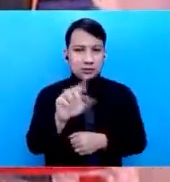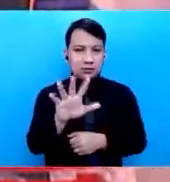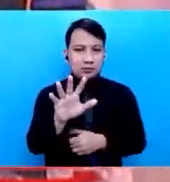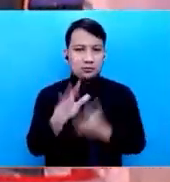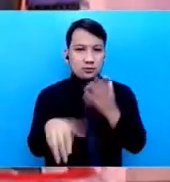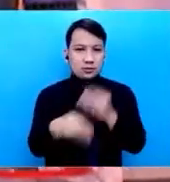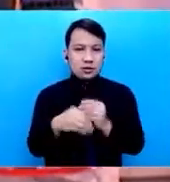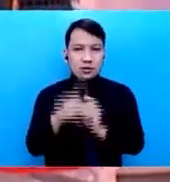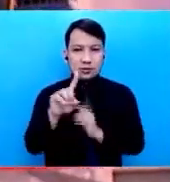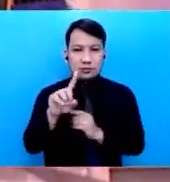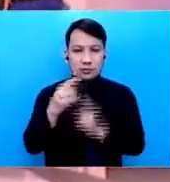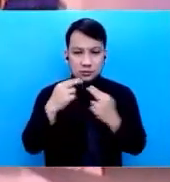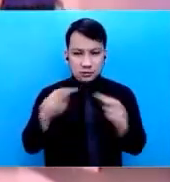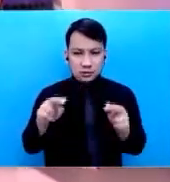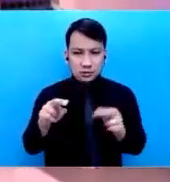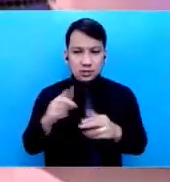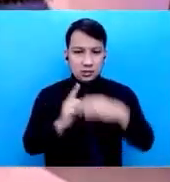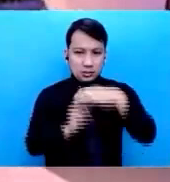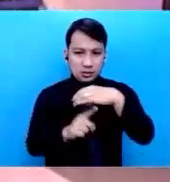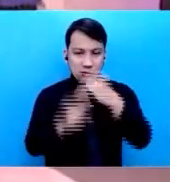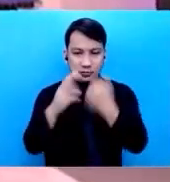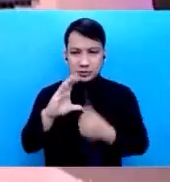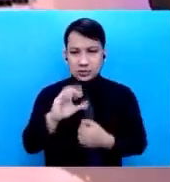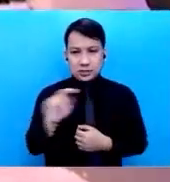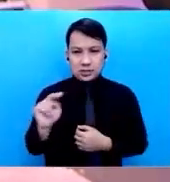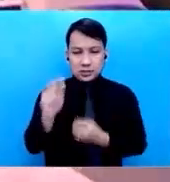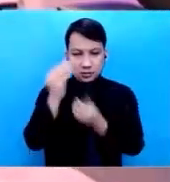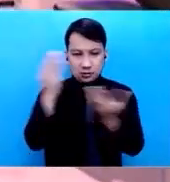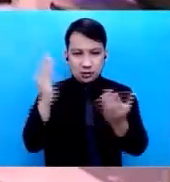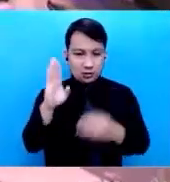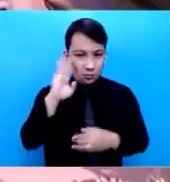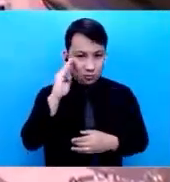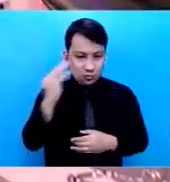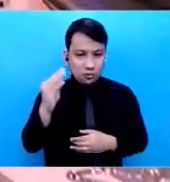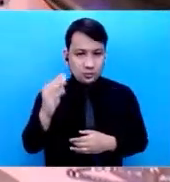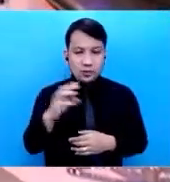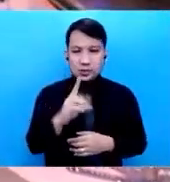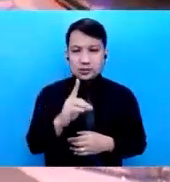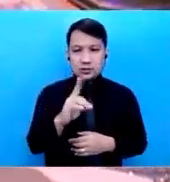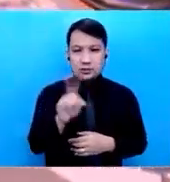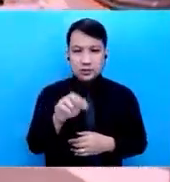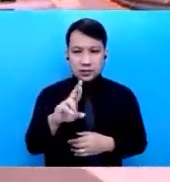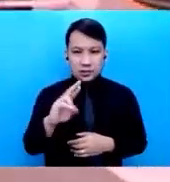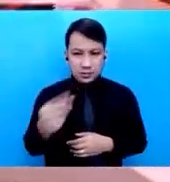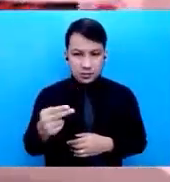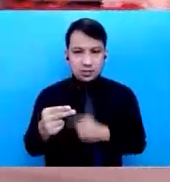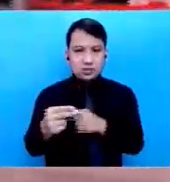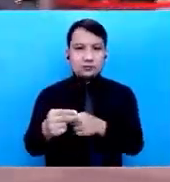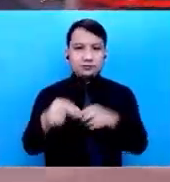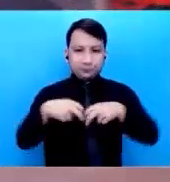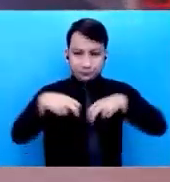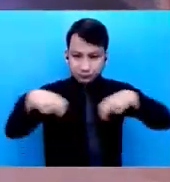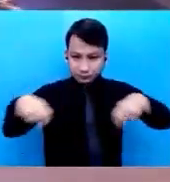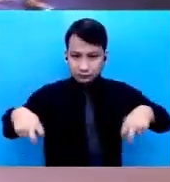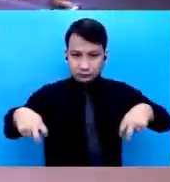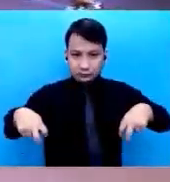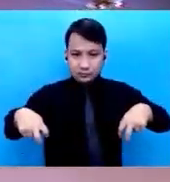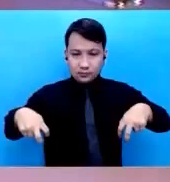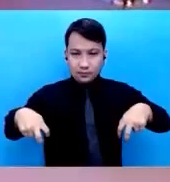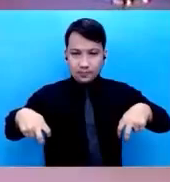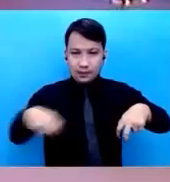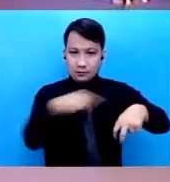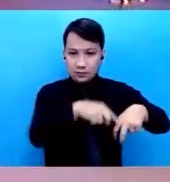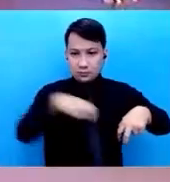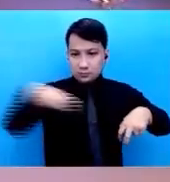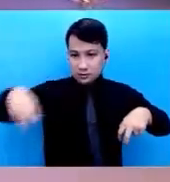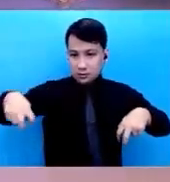News, ABS-CBN, CNN Philippines, Bombo Radio at DZRH. Dito uupo ang mga moderators, habang dito